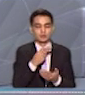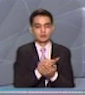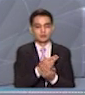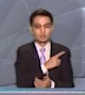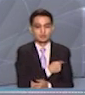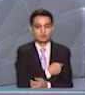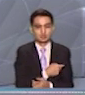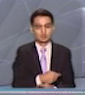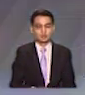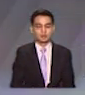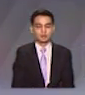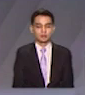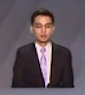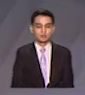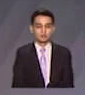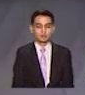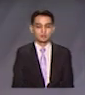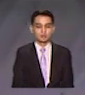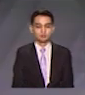ауруханаға түскен болатын.